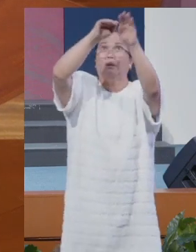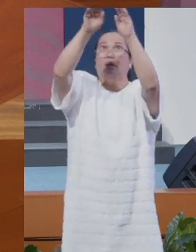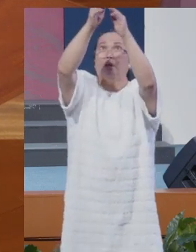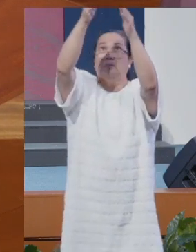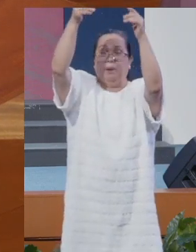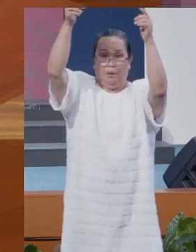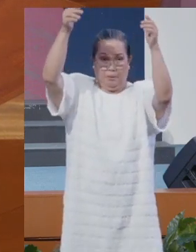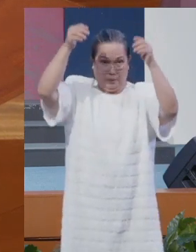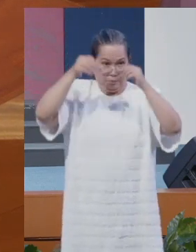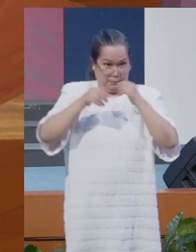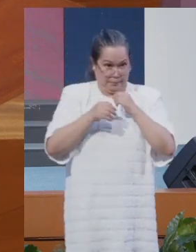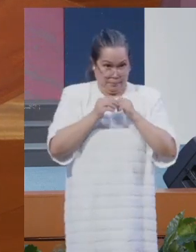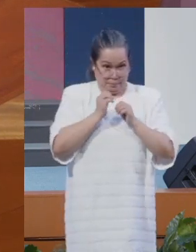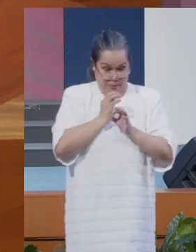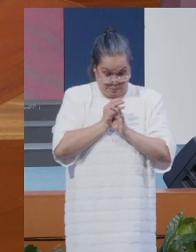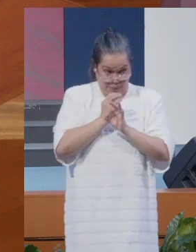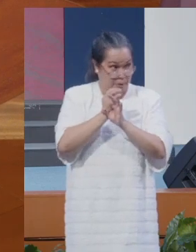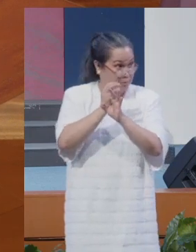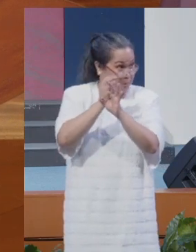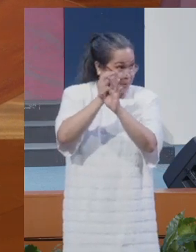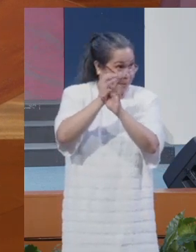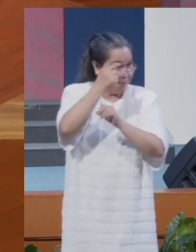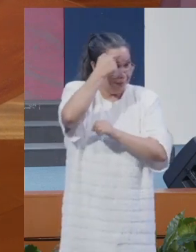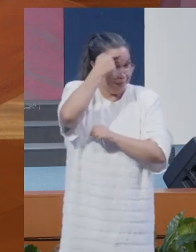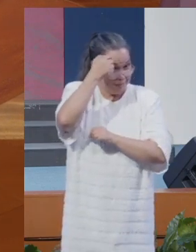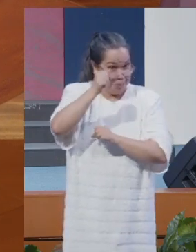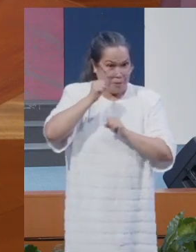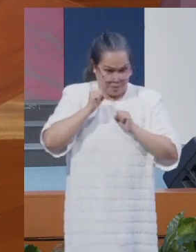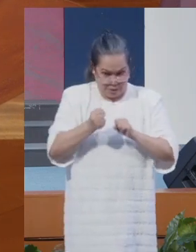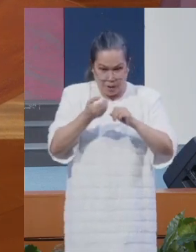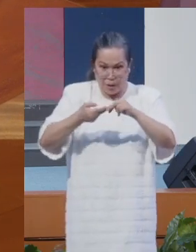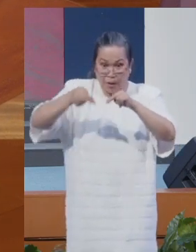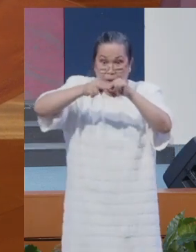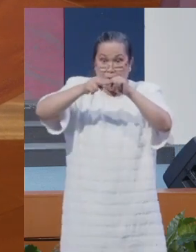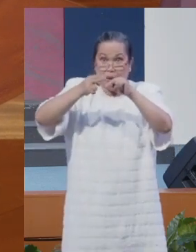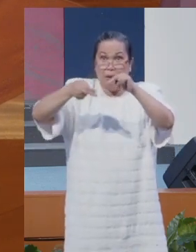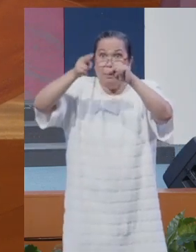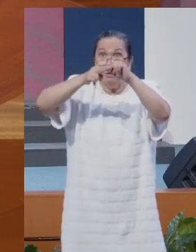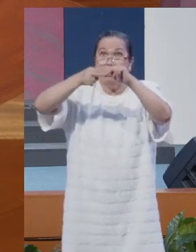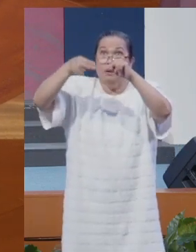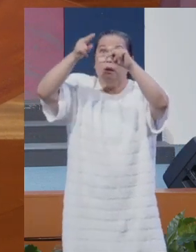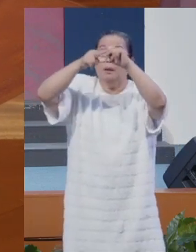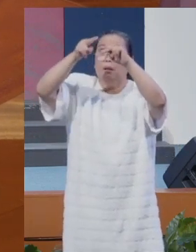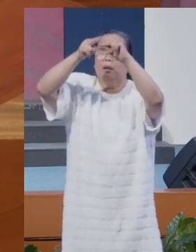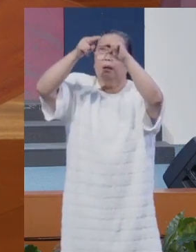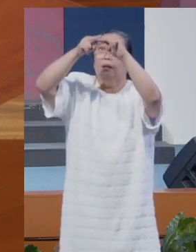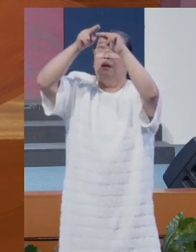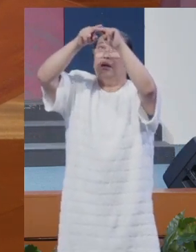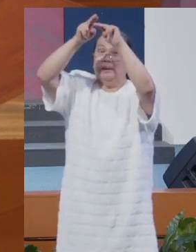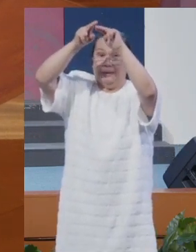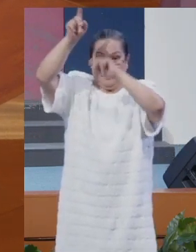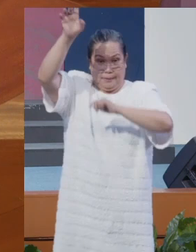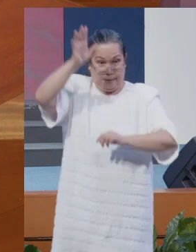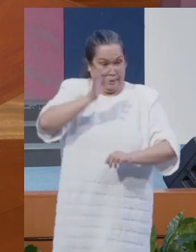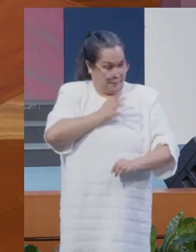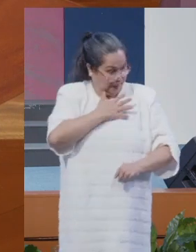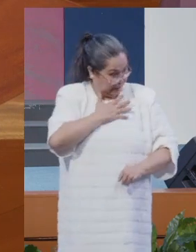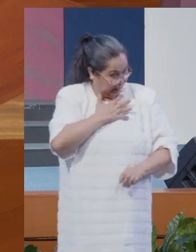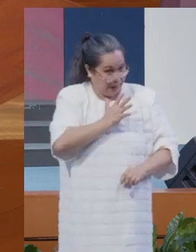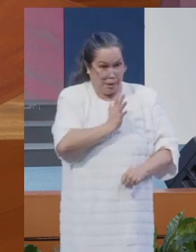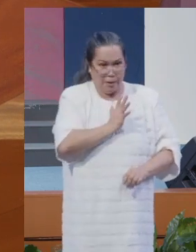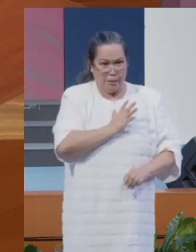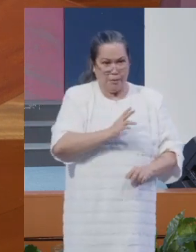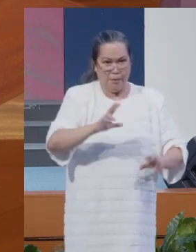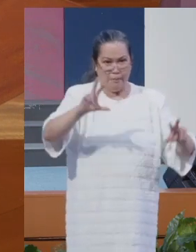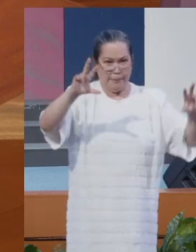sapagkat ang kanilang kaisipan ay dahil pwede tayong mag-accumulate ng merit. Wala po tayong